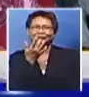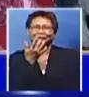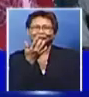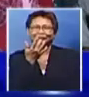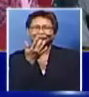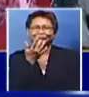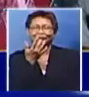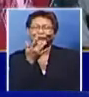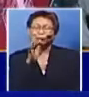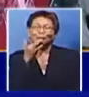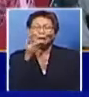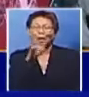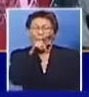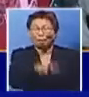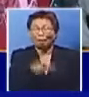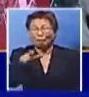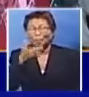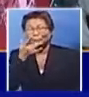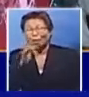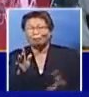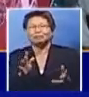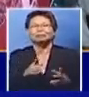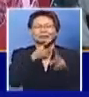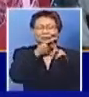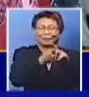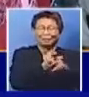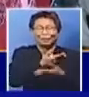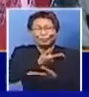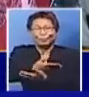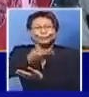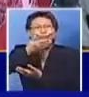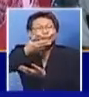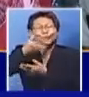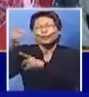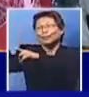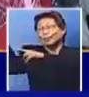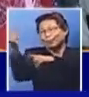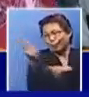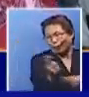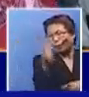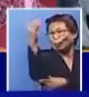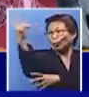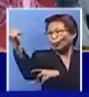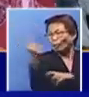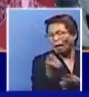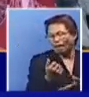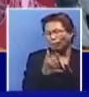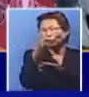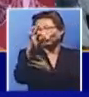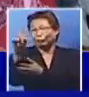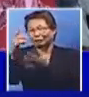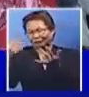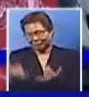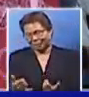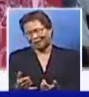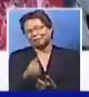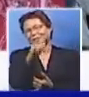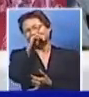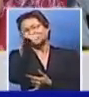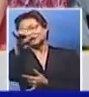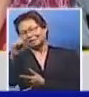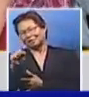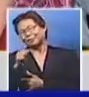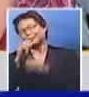manusia siapa yang tahu. Daripada hanya seorang anak muda penoreh getah, dengan bantuan Felda, hari ini Idris